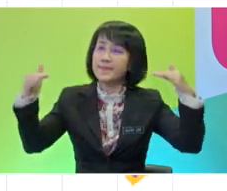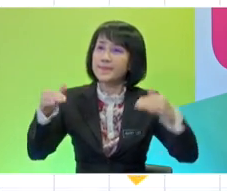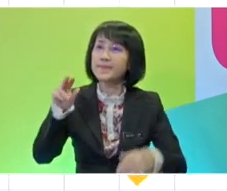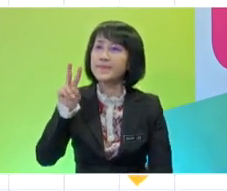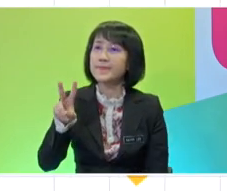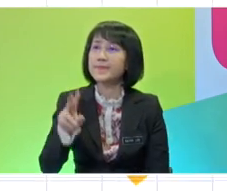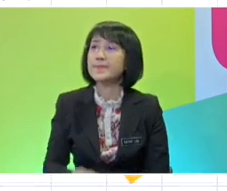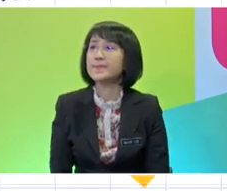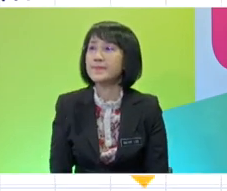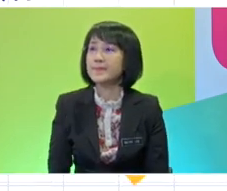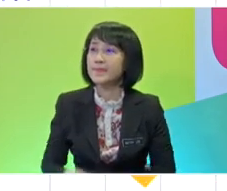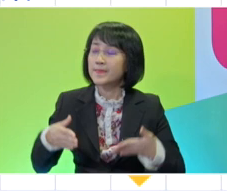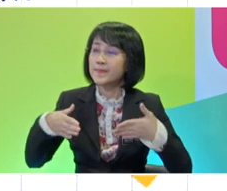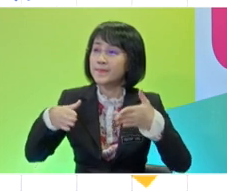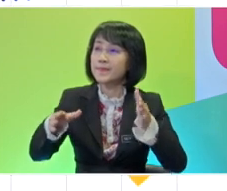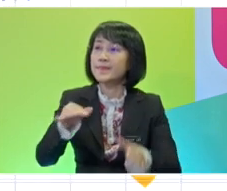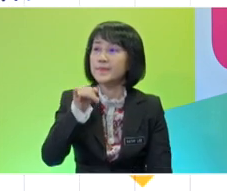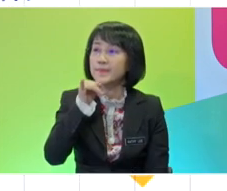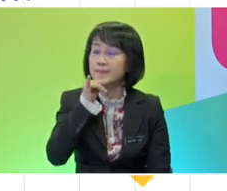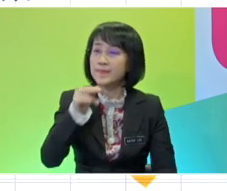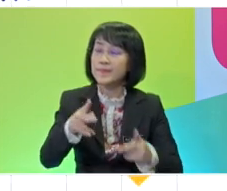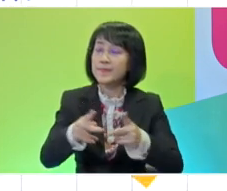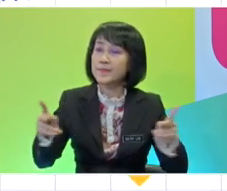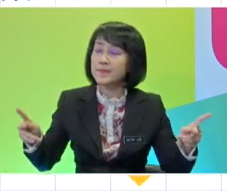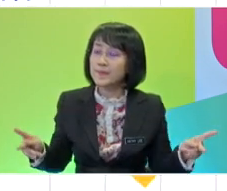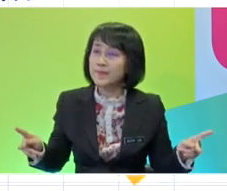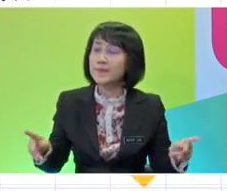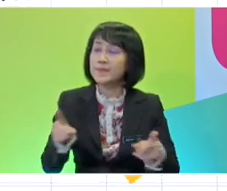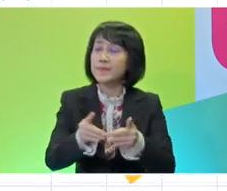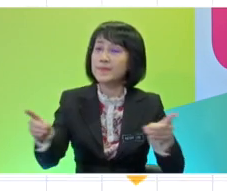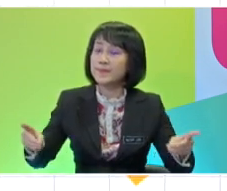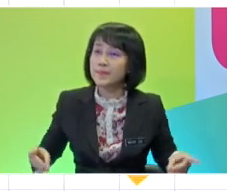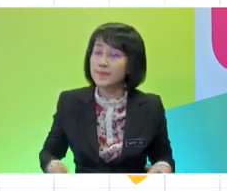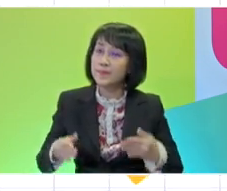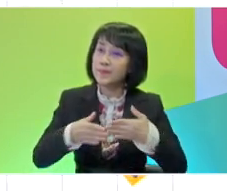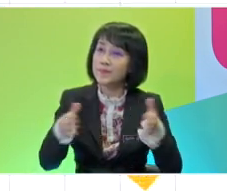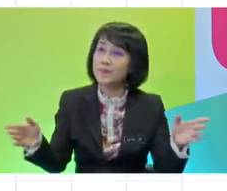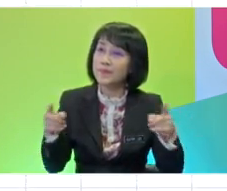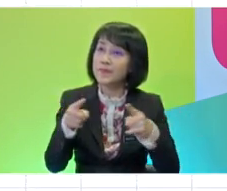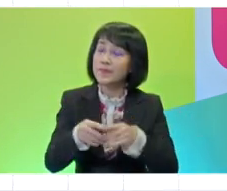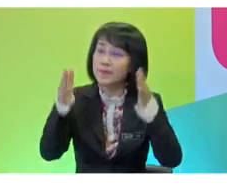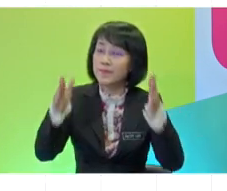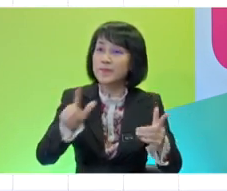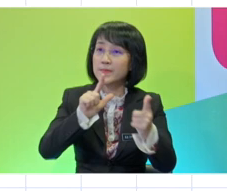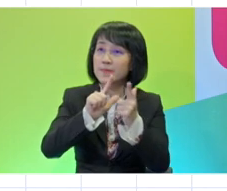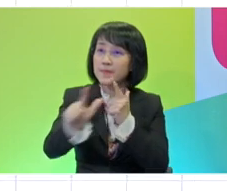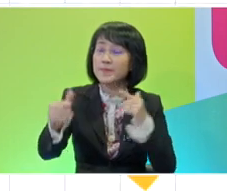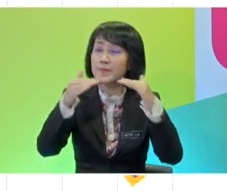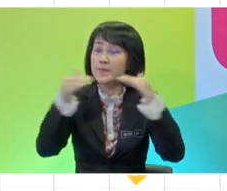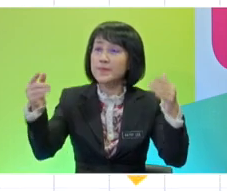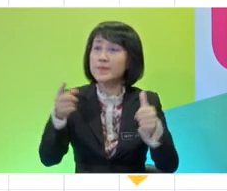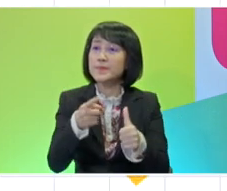dijalankan di ibukota Daerah hanya tubuh kepada calon yang telah lulus tahap pertama diadakan tiga tahun sekali